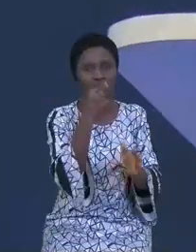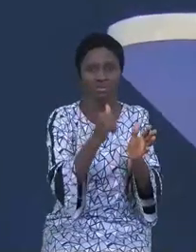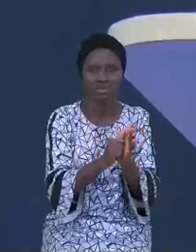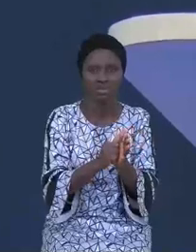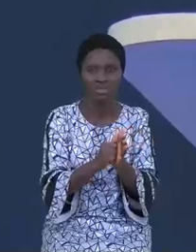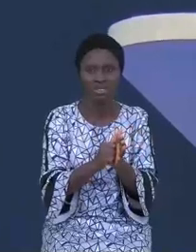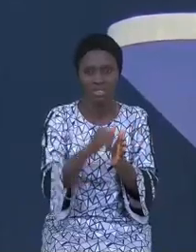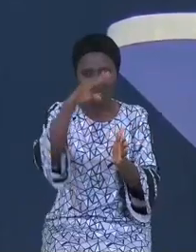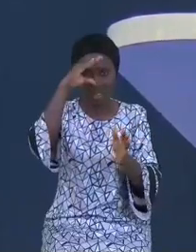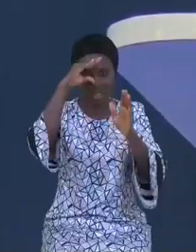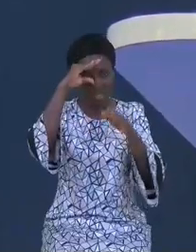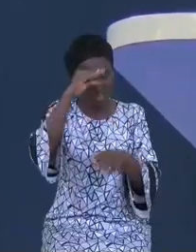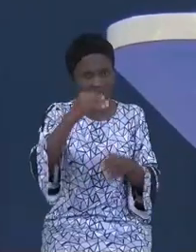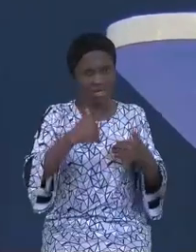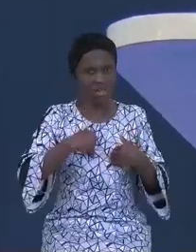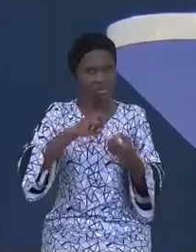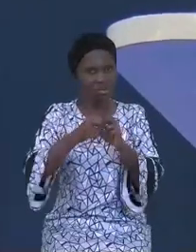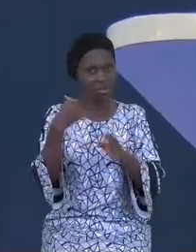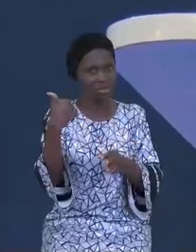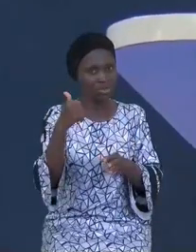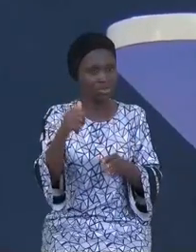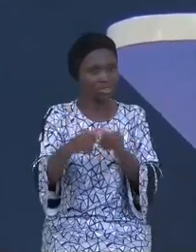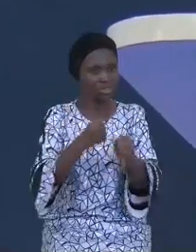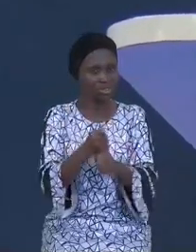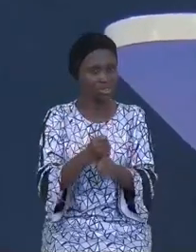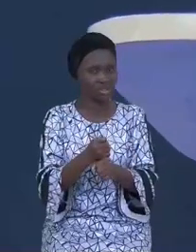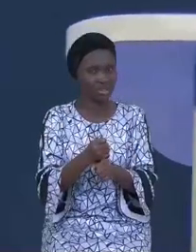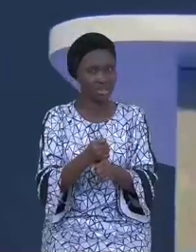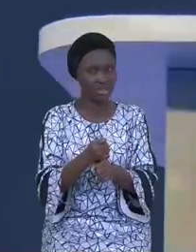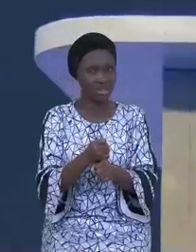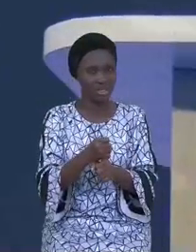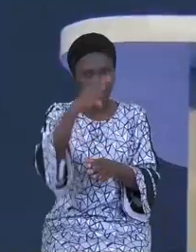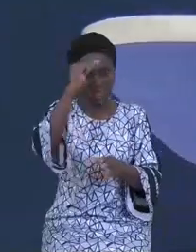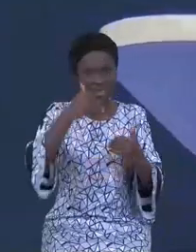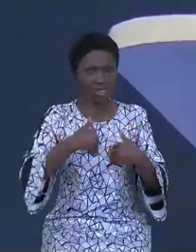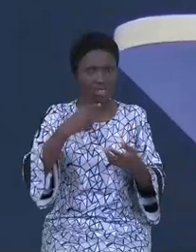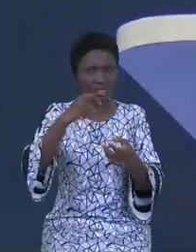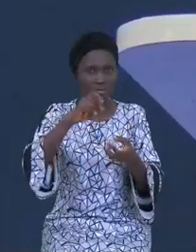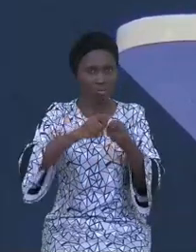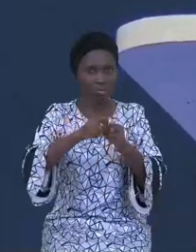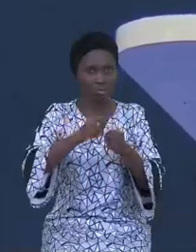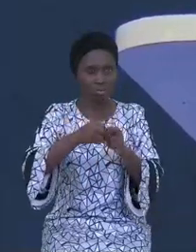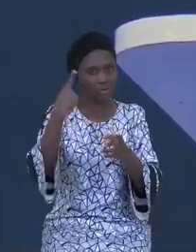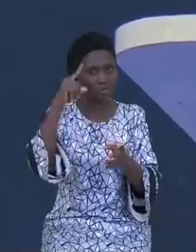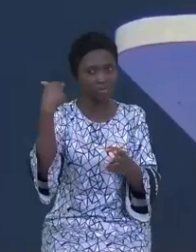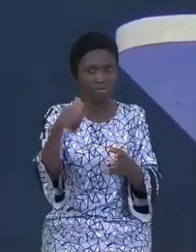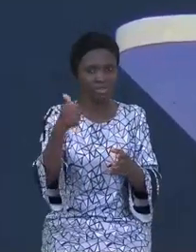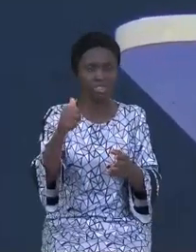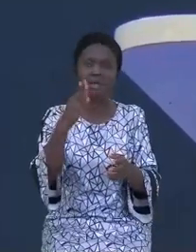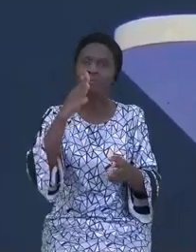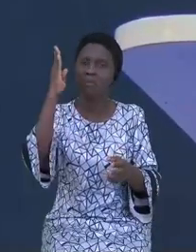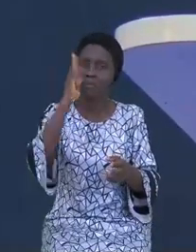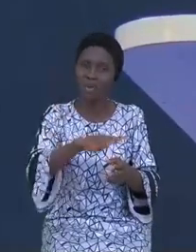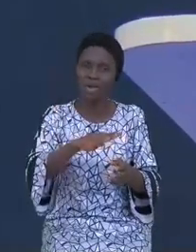Il avait un problème depuis 10 bonnes années. Il avait un problème de pendant 10